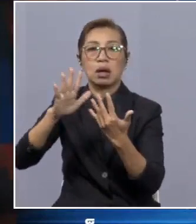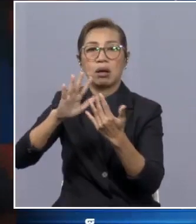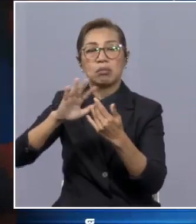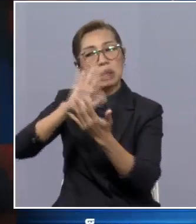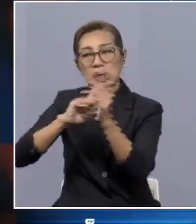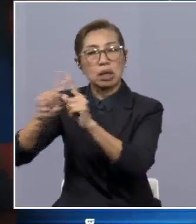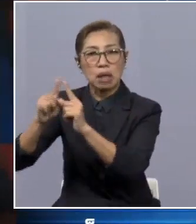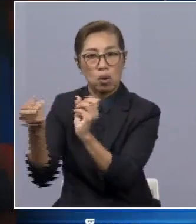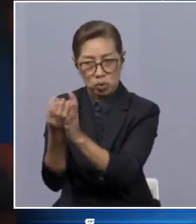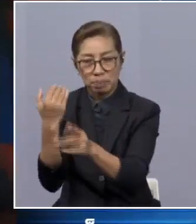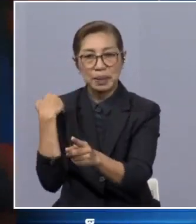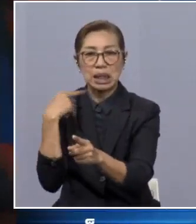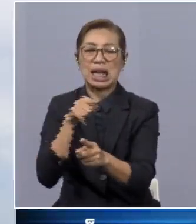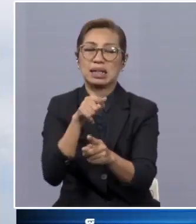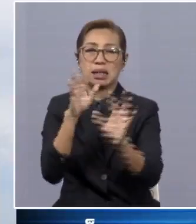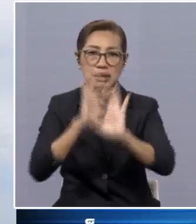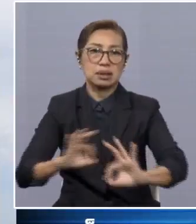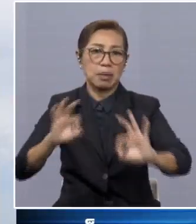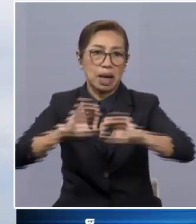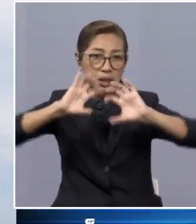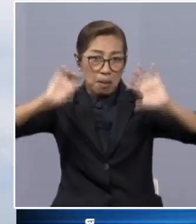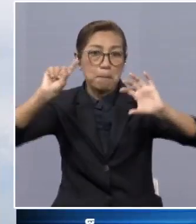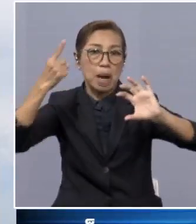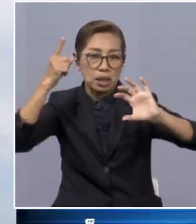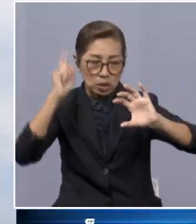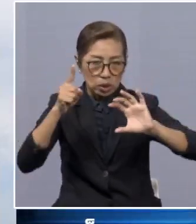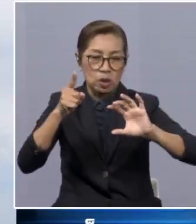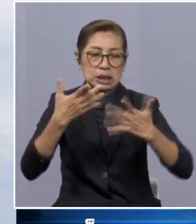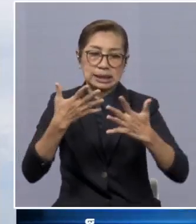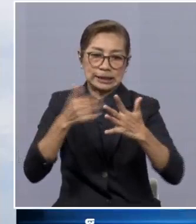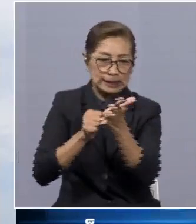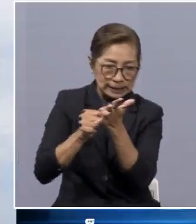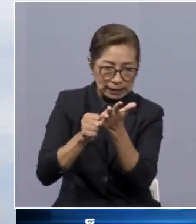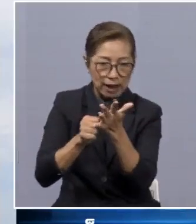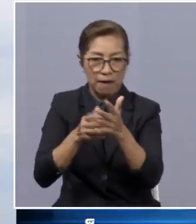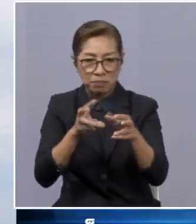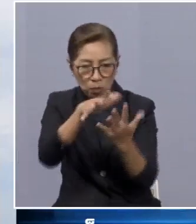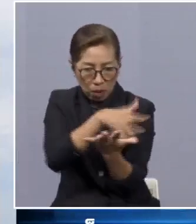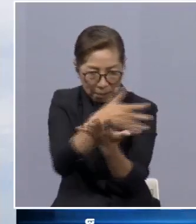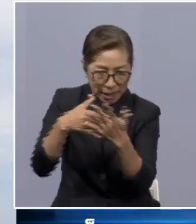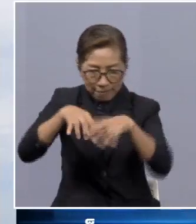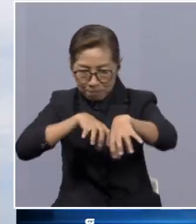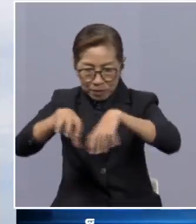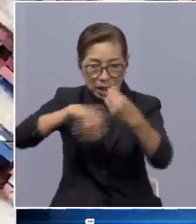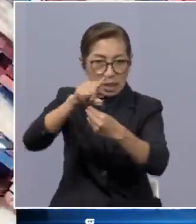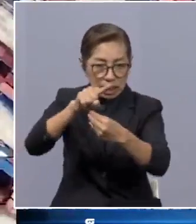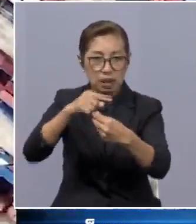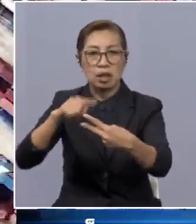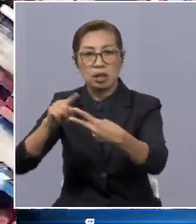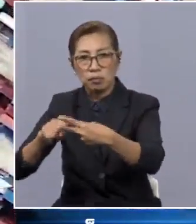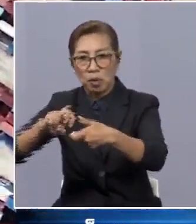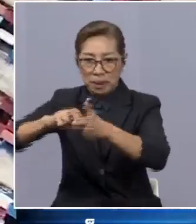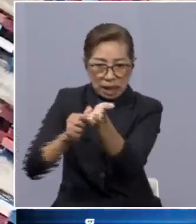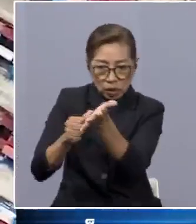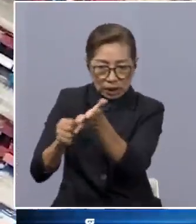ไทยด้วยนี่ก็เป็นอีกโจทย์สำคัญนึงนะครับที่รัฐบาลใหม่จะต้องเข้ามากำหนดแนวทางการรับมือควบคู่ไปกับการแก้ปัญหา